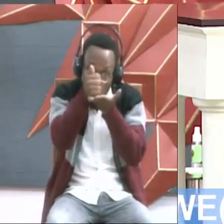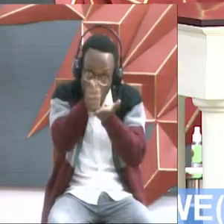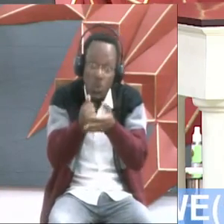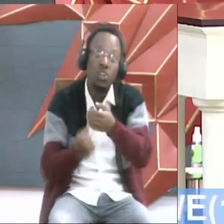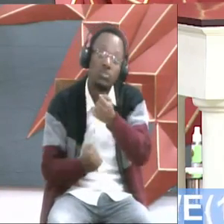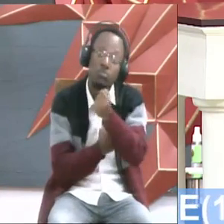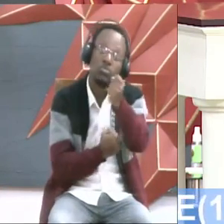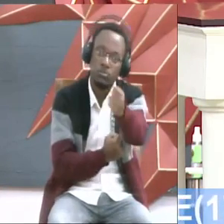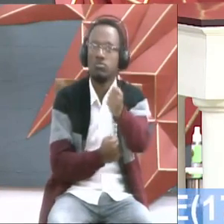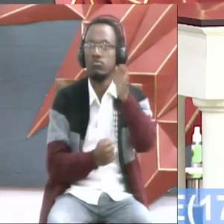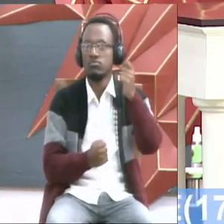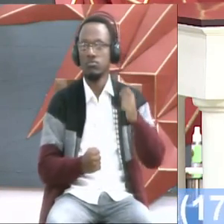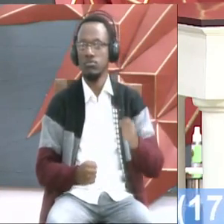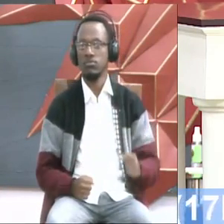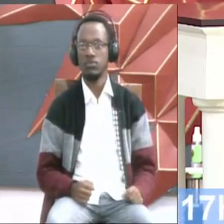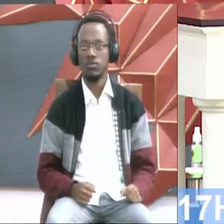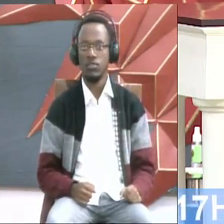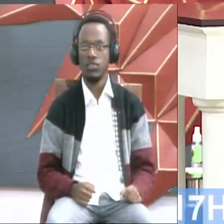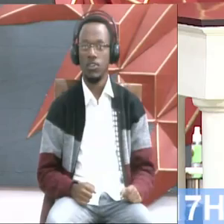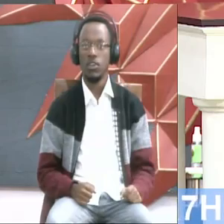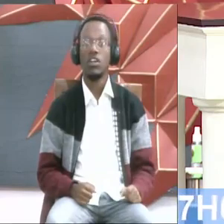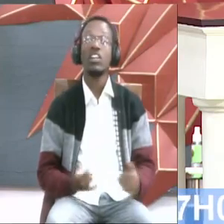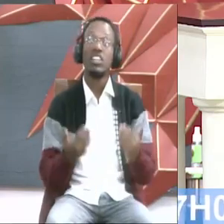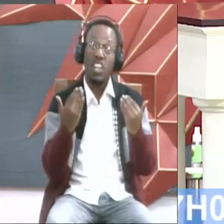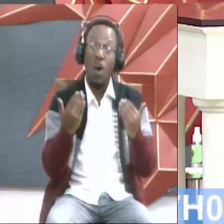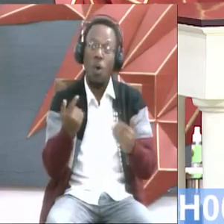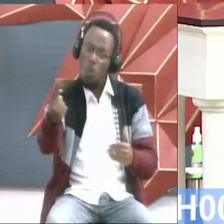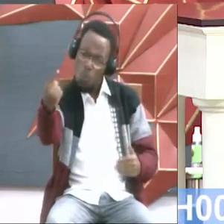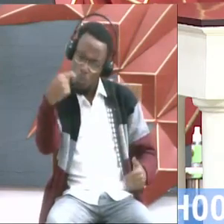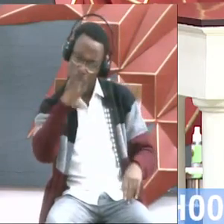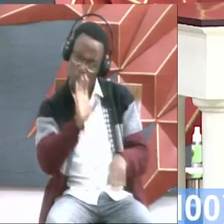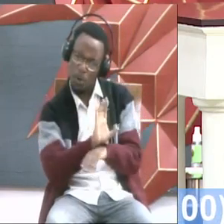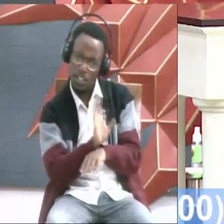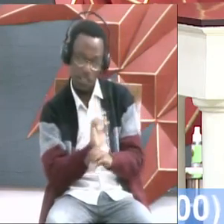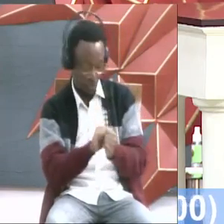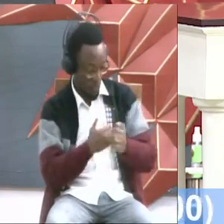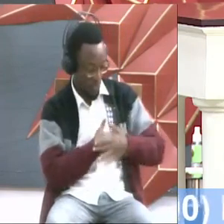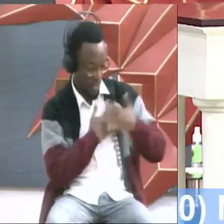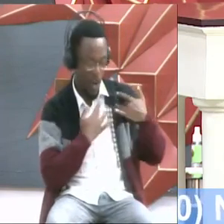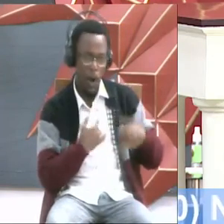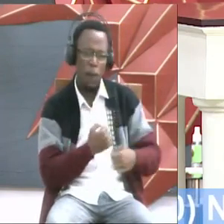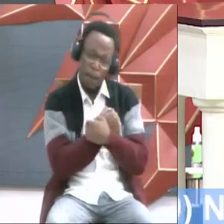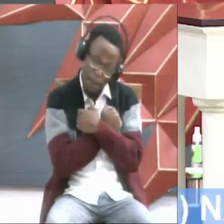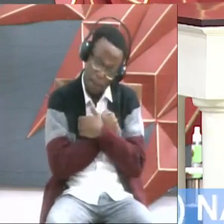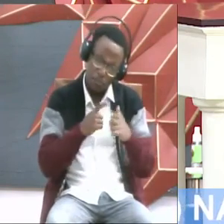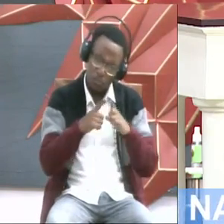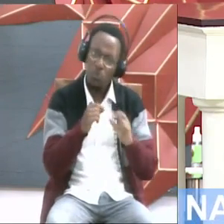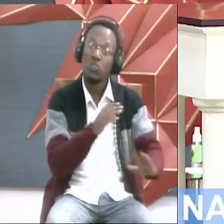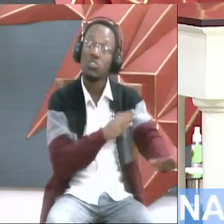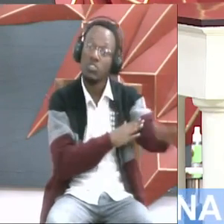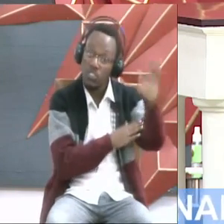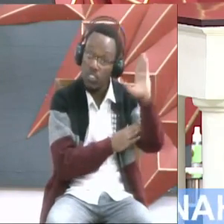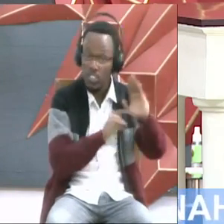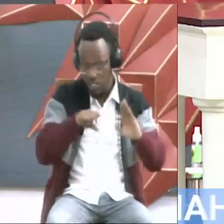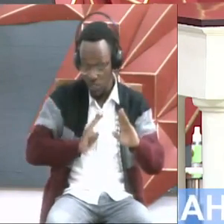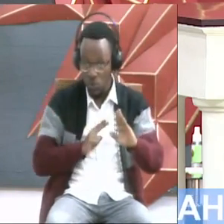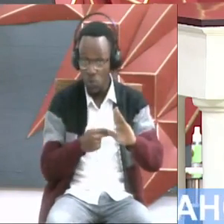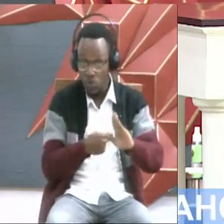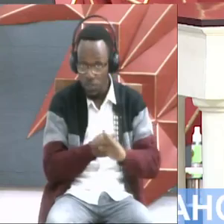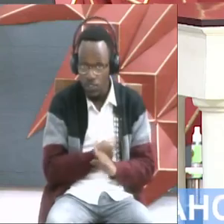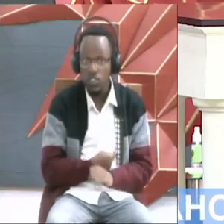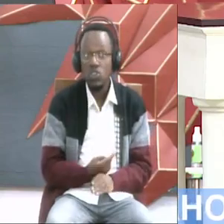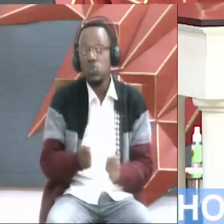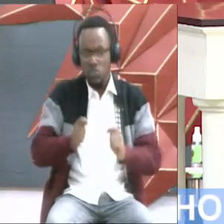hafi bave bazananye umutima ukunze ijambo ry'Imana twashikirijwe mu